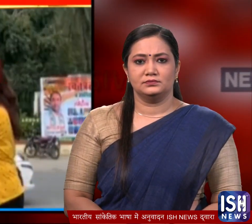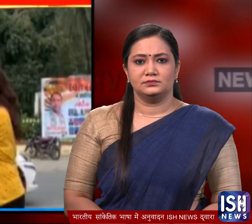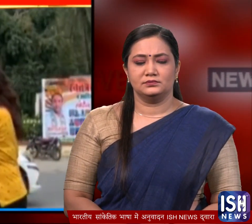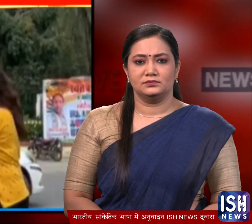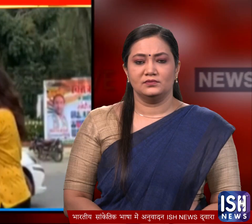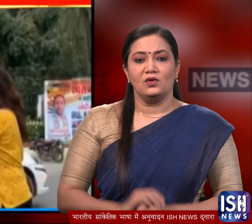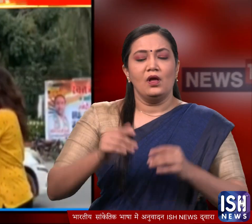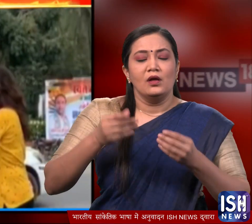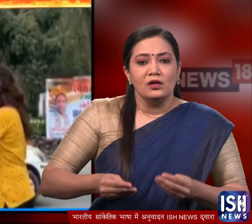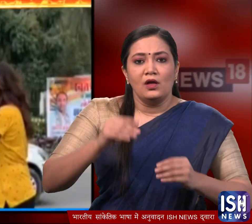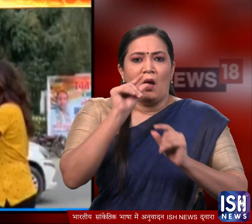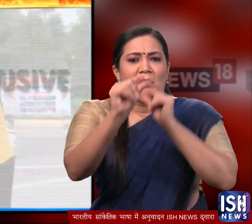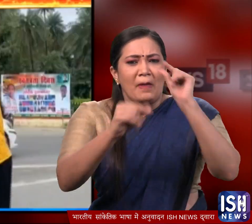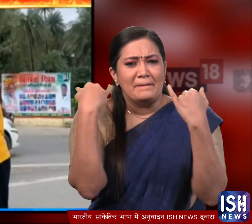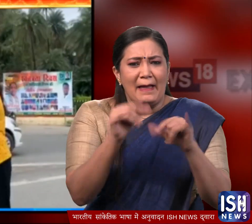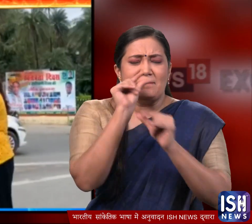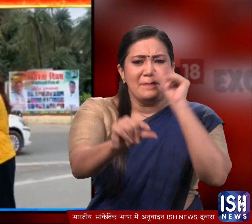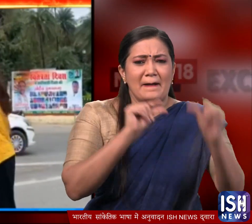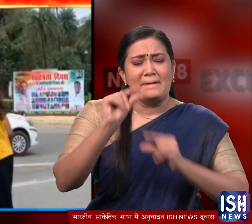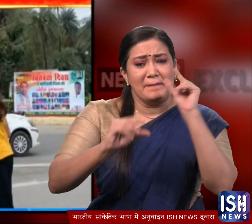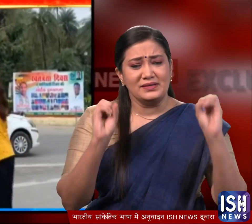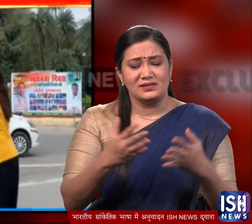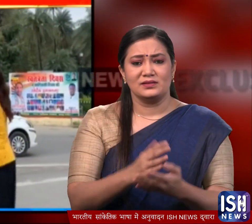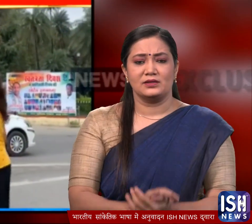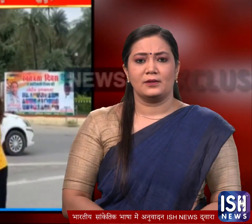हद तो तब हो गई जब वो गाली गलौज करने लगी।